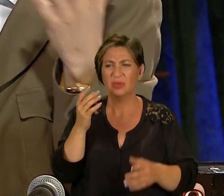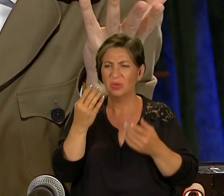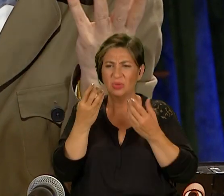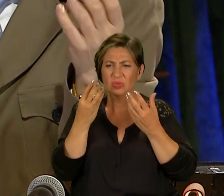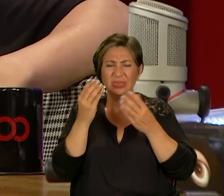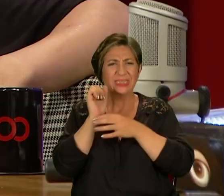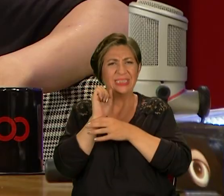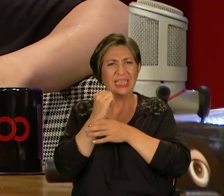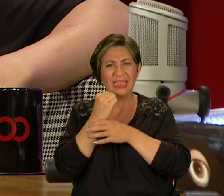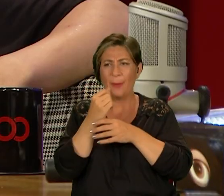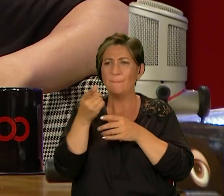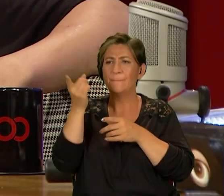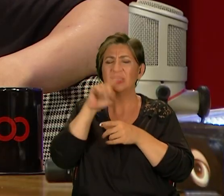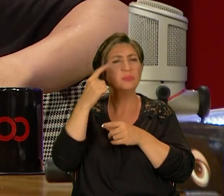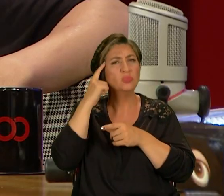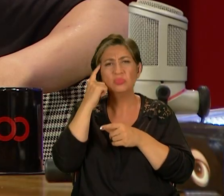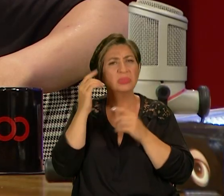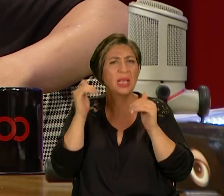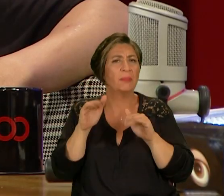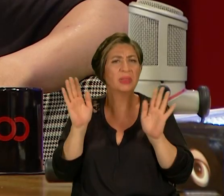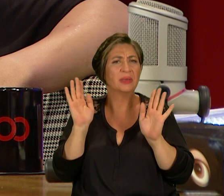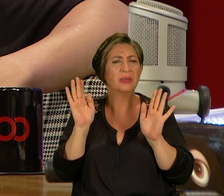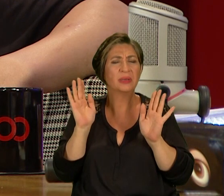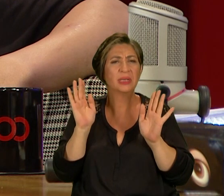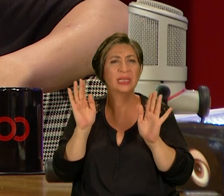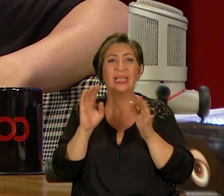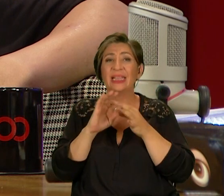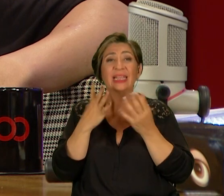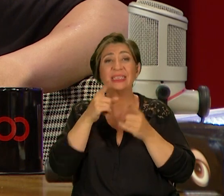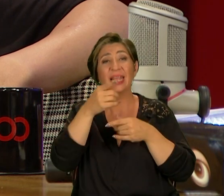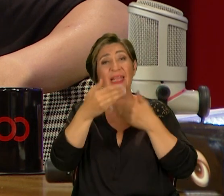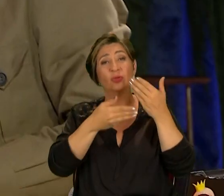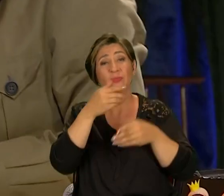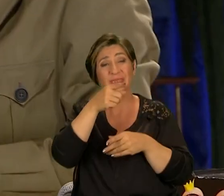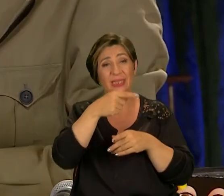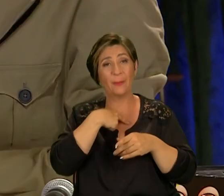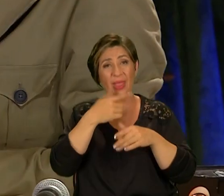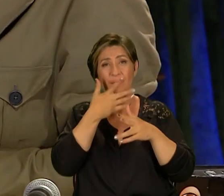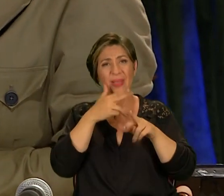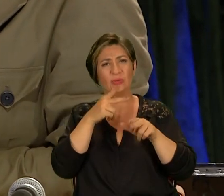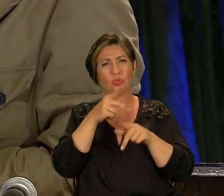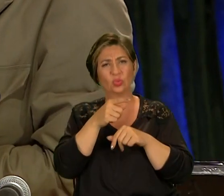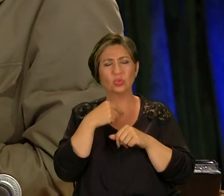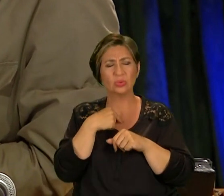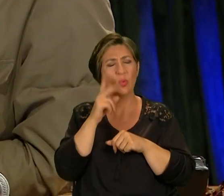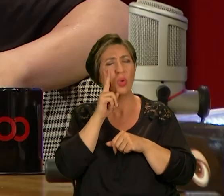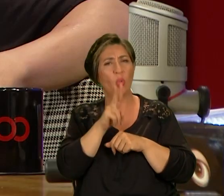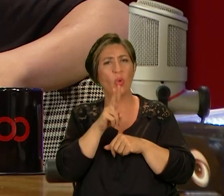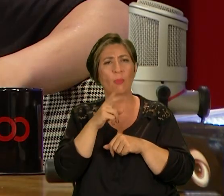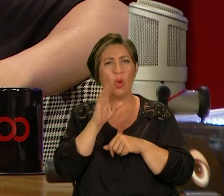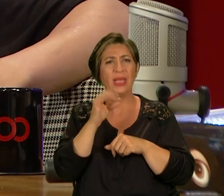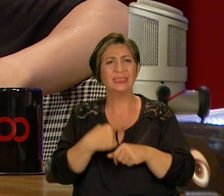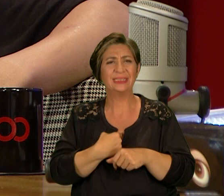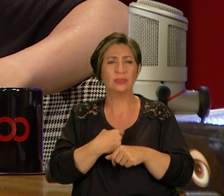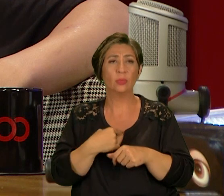kreativiteden ve sanattan daha başka bir şeyi önemsemedim. Niye sana bunları anlatıyorum? Çünkü sen de bana öyle bir adam gibi görünüyorsun da o yüzden.